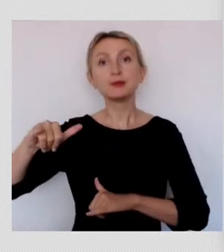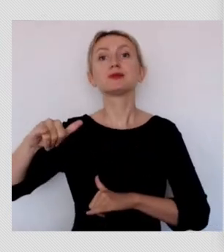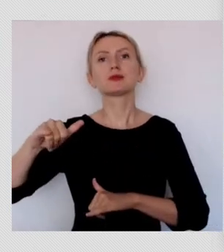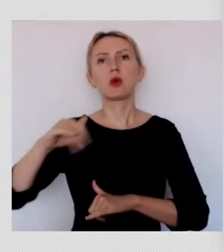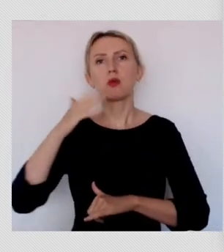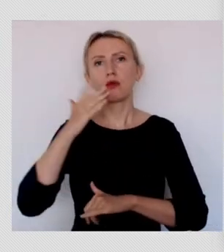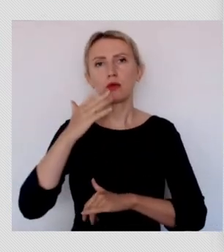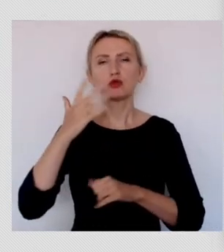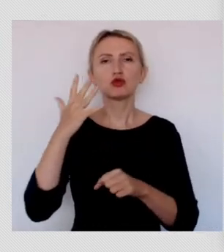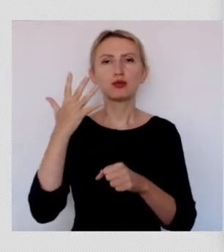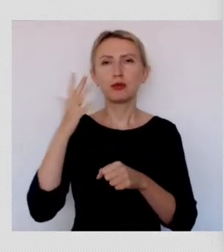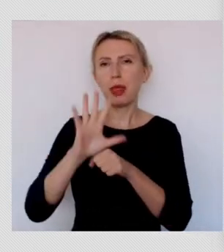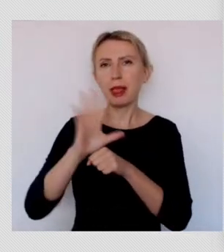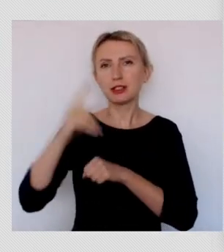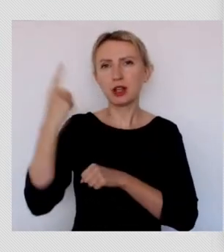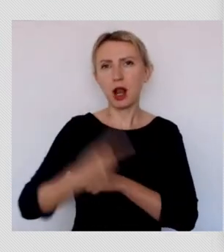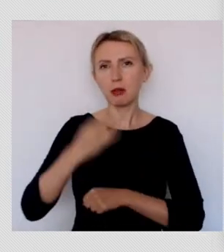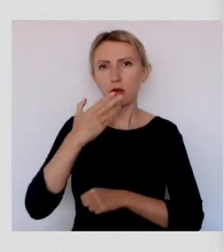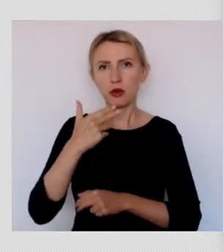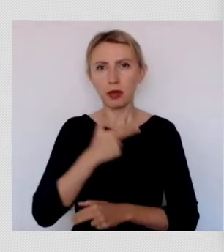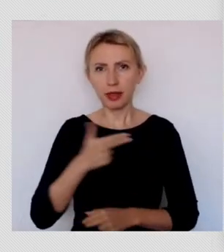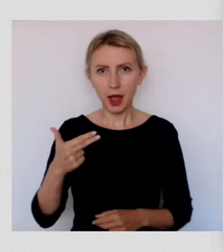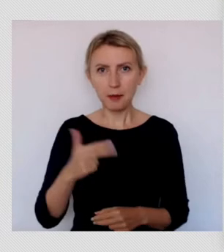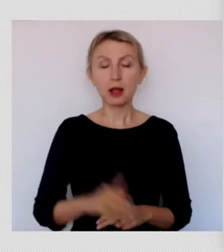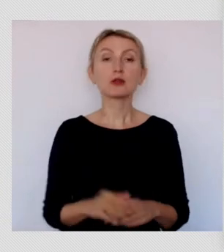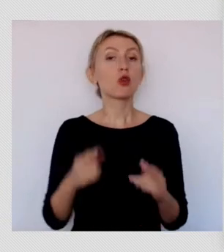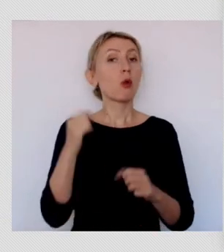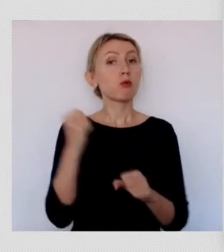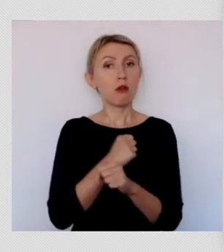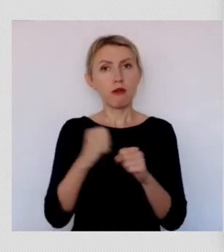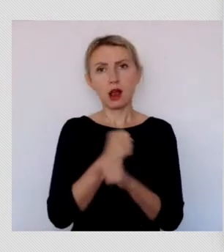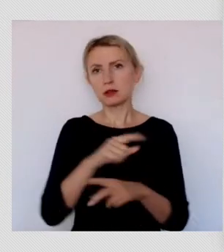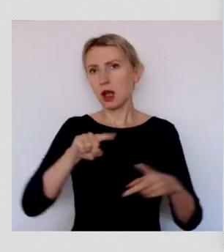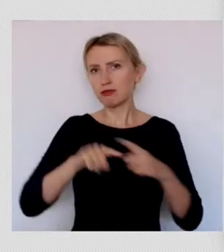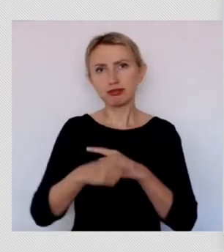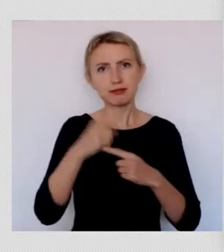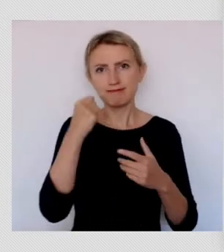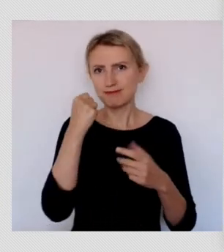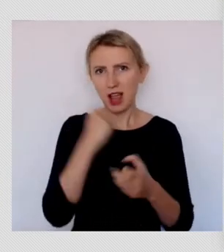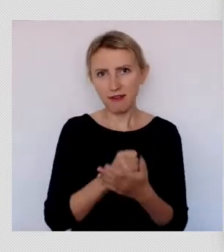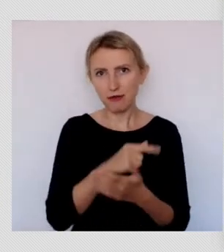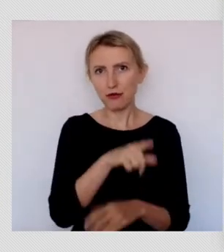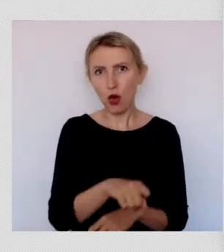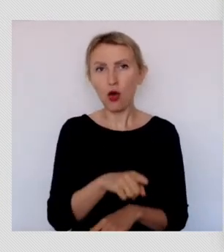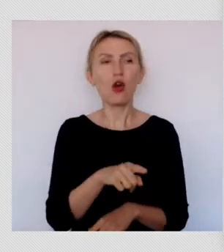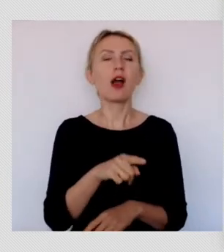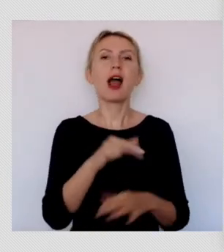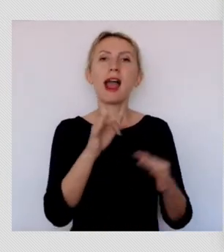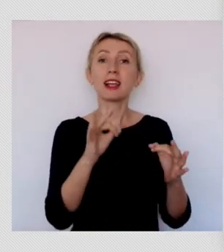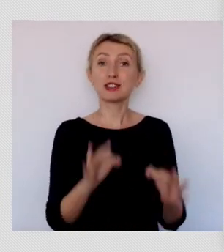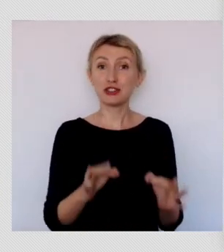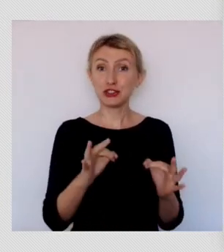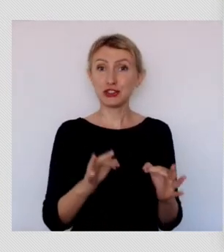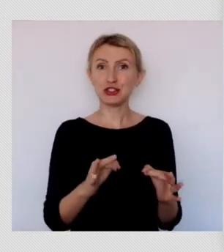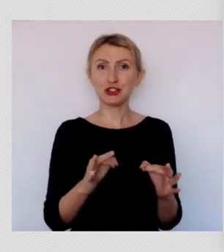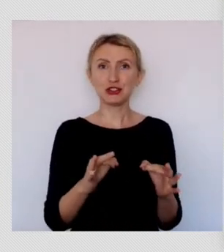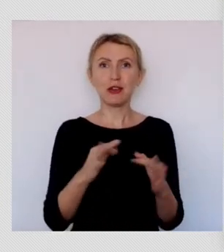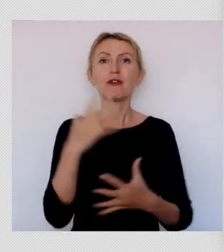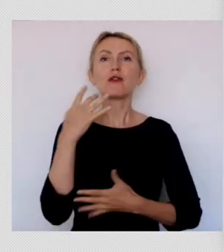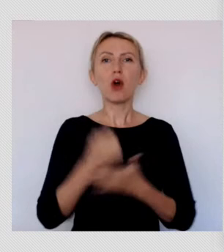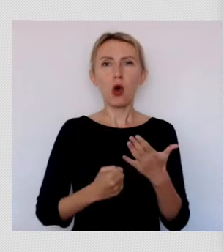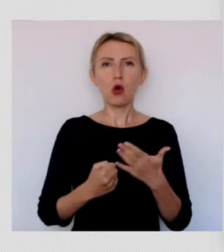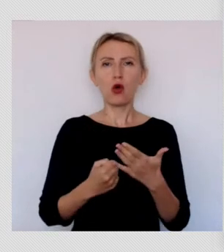tym już od 15 lat. Jest to poważna luka w prawie, ale ona dzisiaj jest